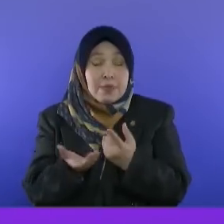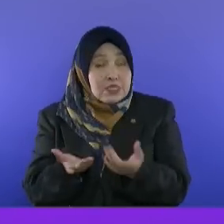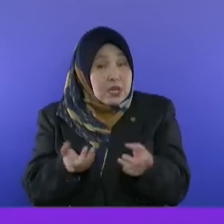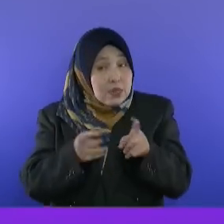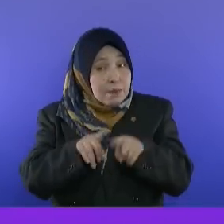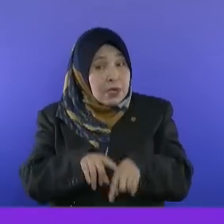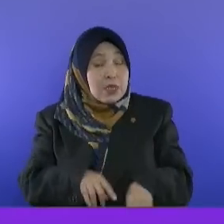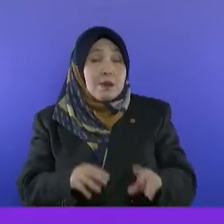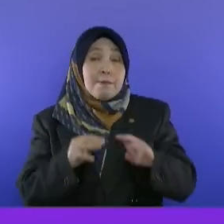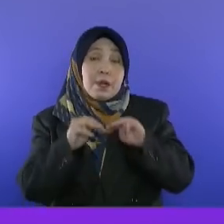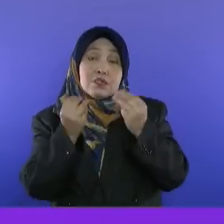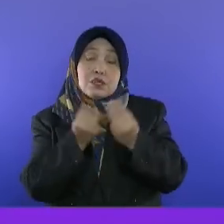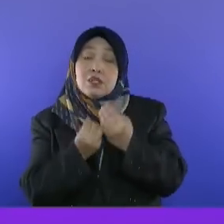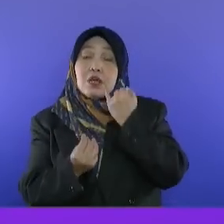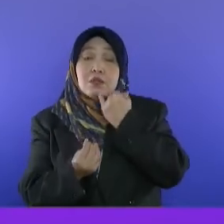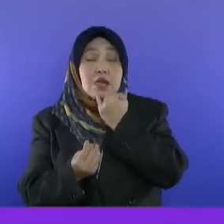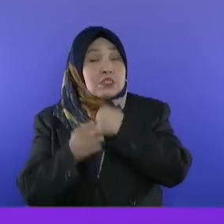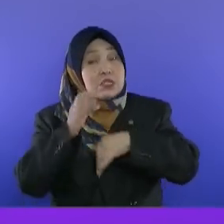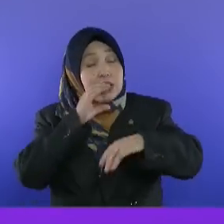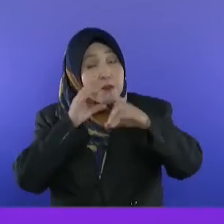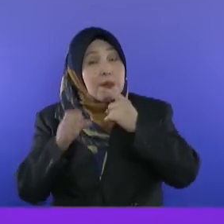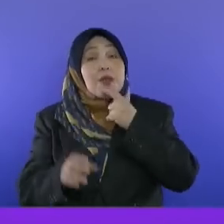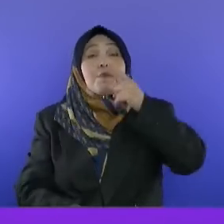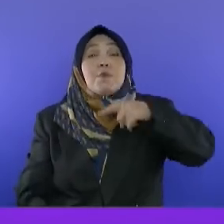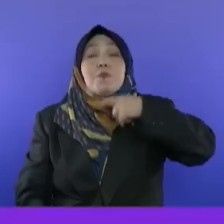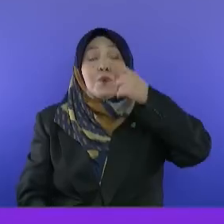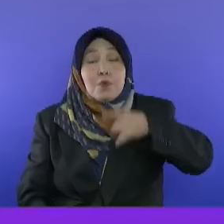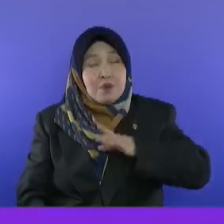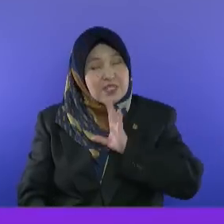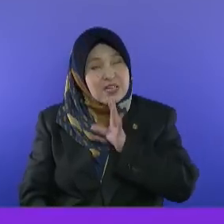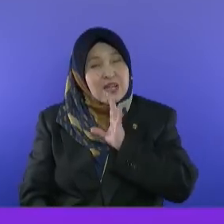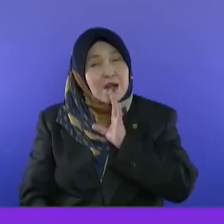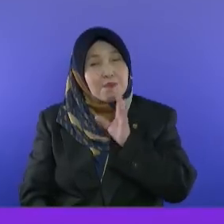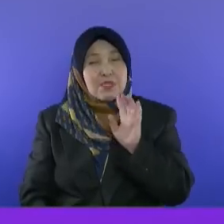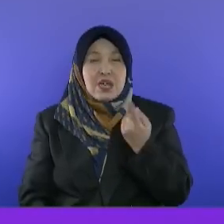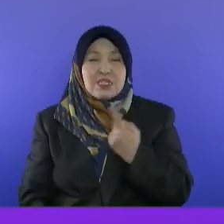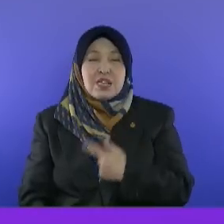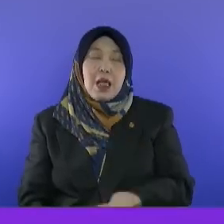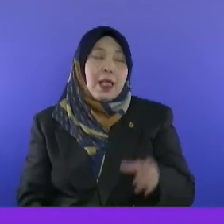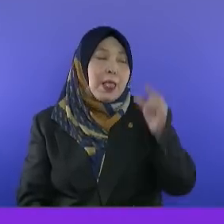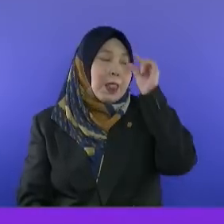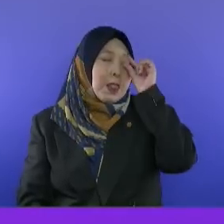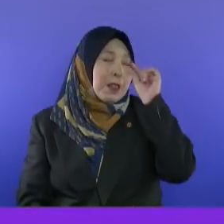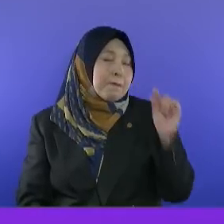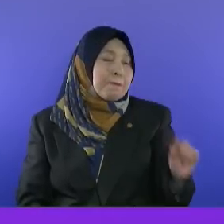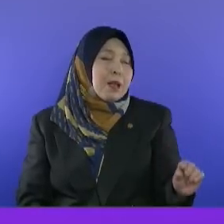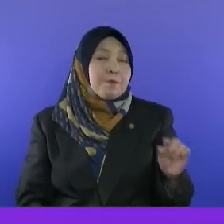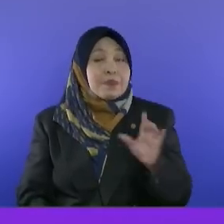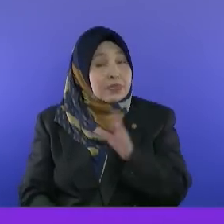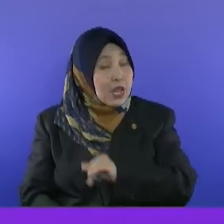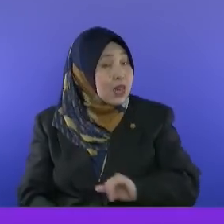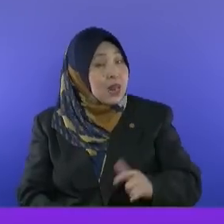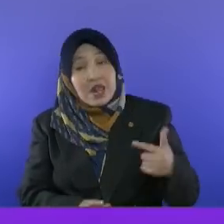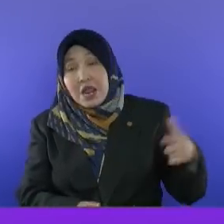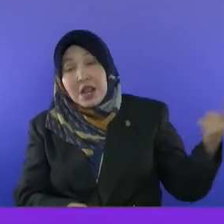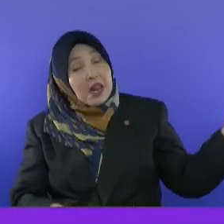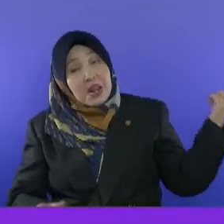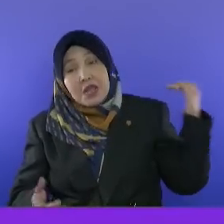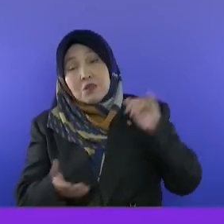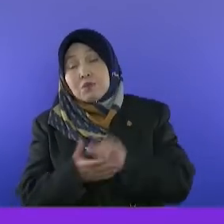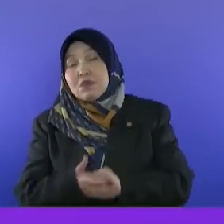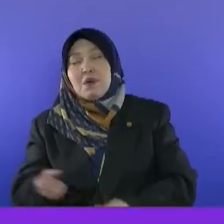Bani Israil ke cakap mereka bulunya Ustaz Ya diambil dari itu enteng malah lebih lebar itu dia sanggup untuk